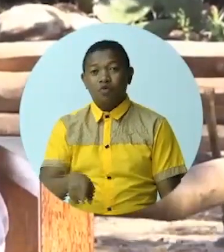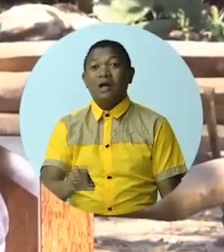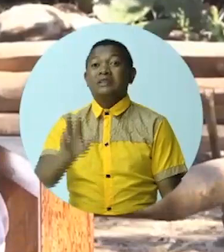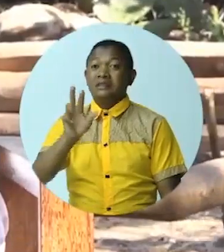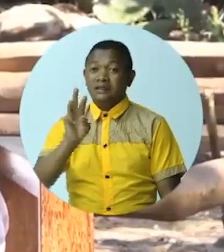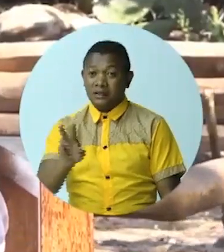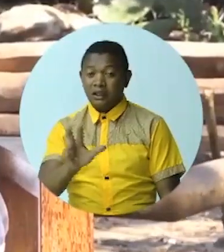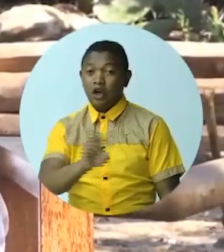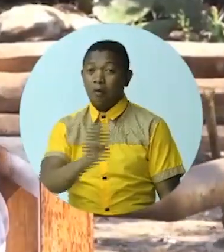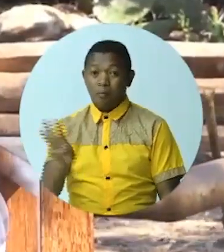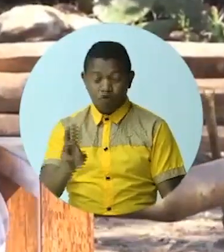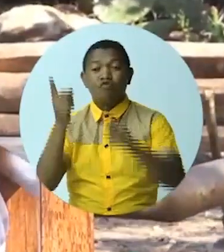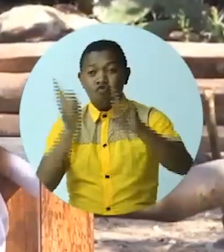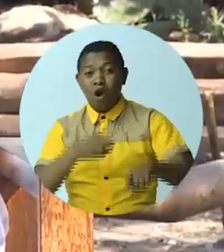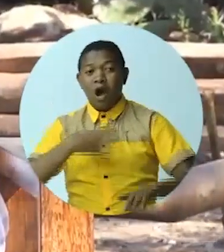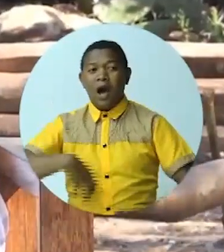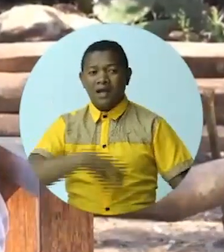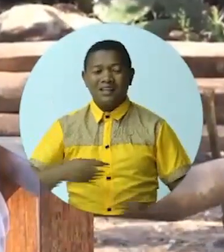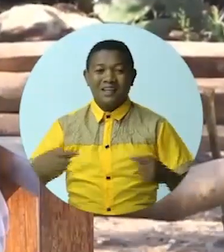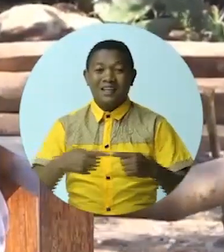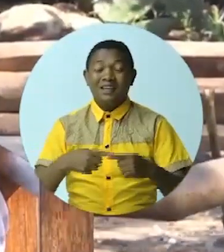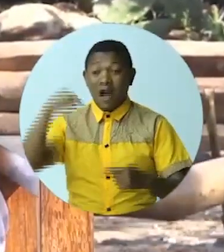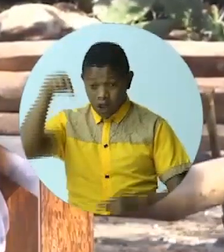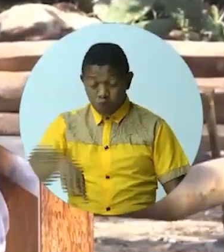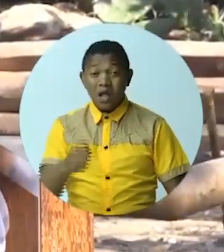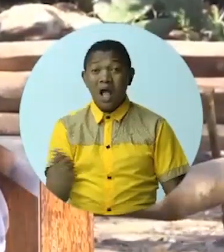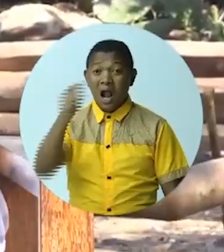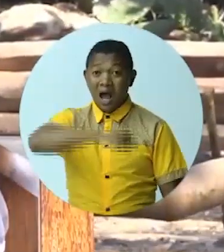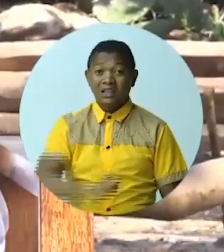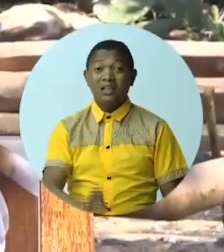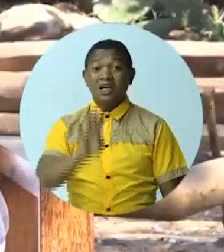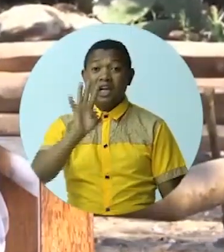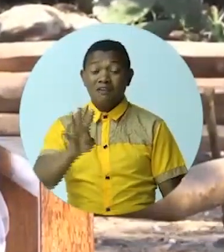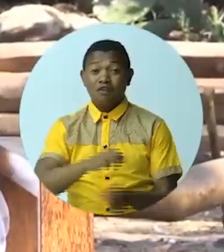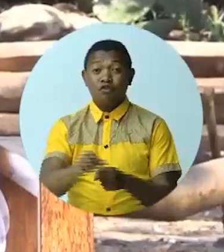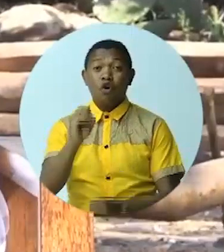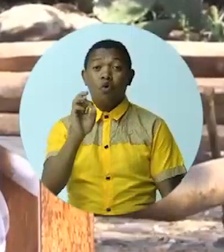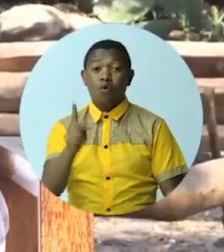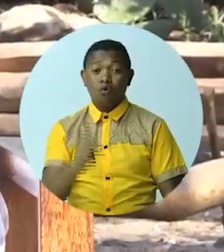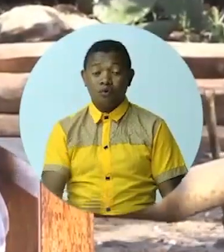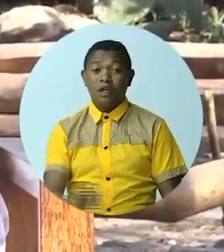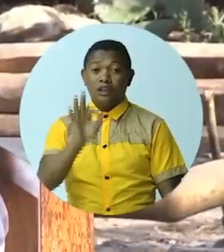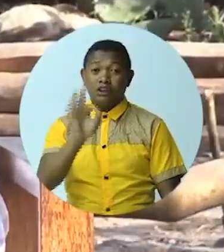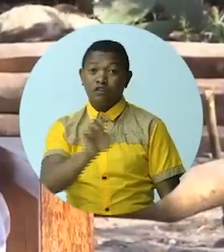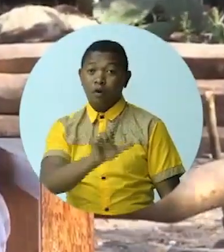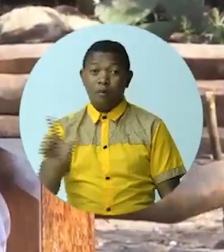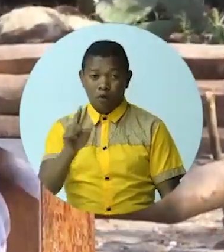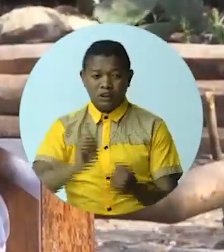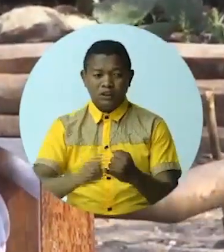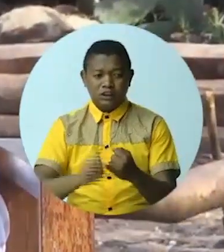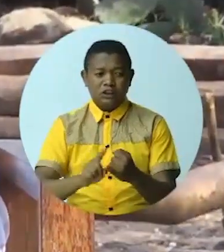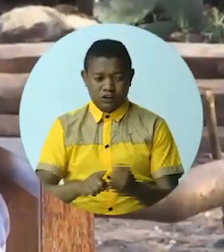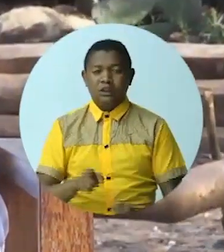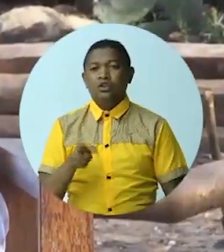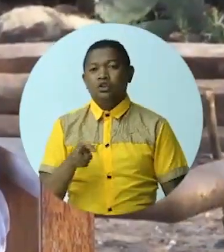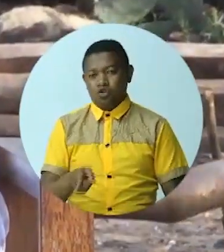fa androany alahady fa 4 oktobra dia 5 amby roapolo sisa no nitondra